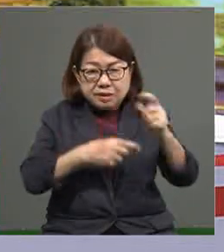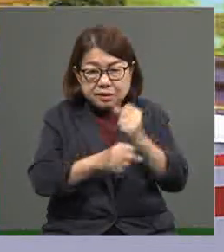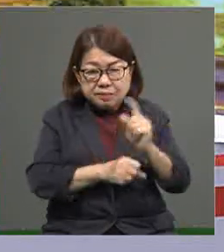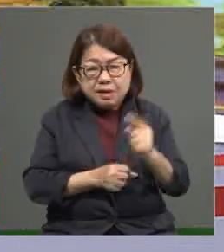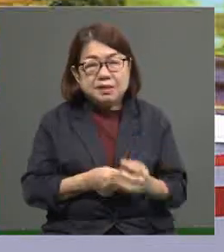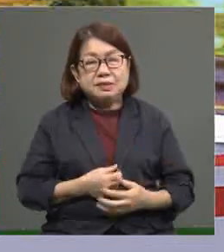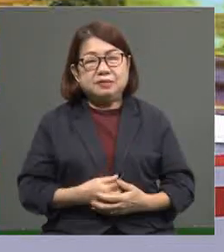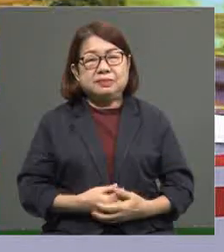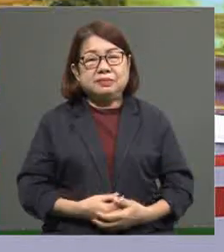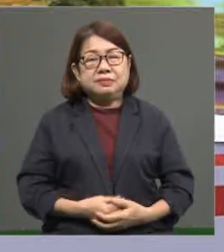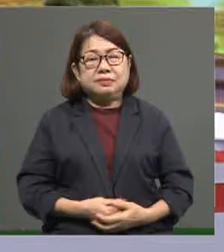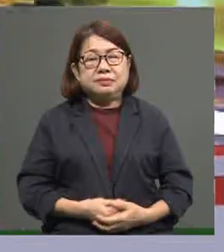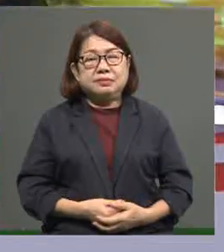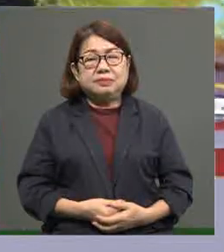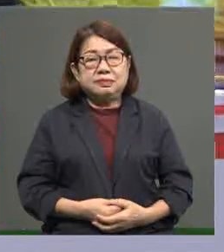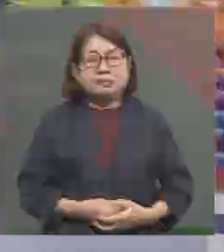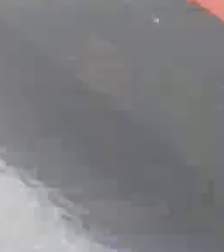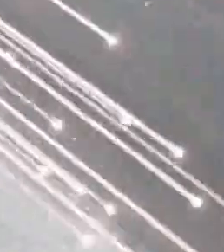ๆที่น่าสนใจครับ